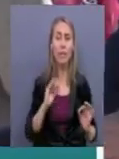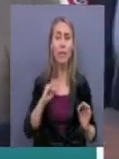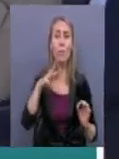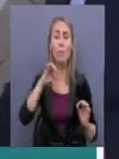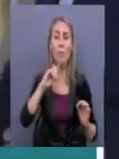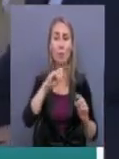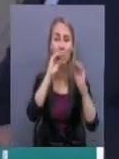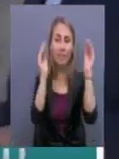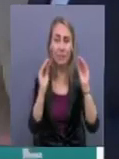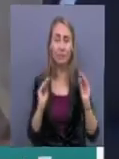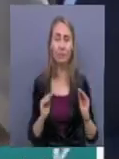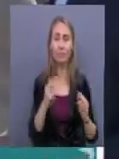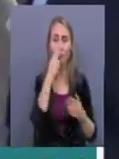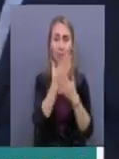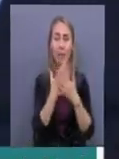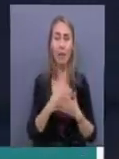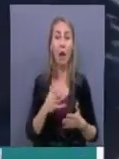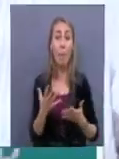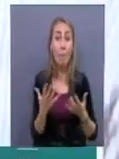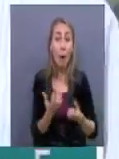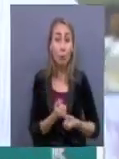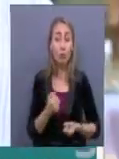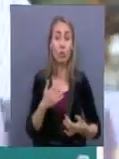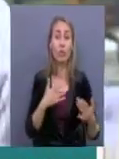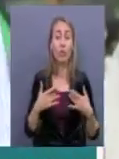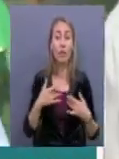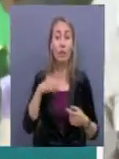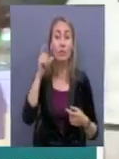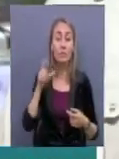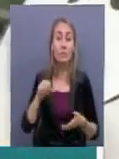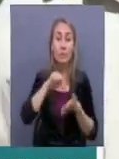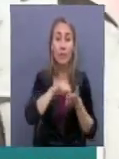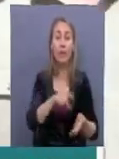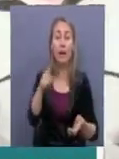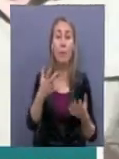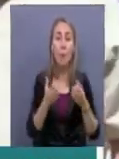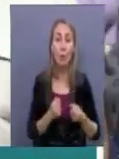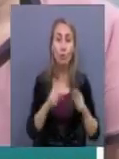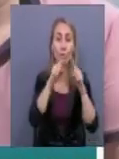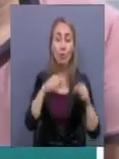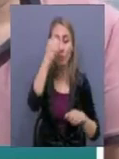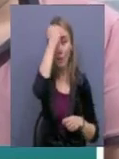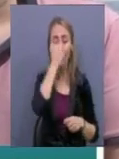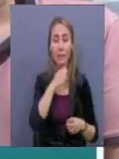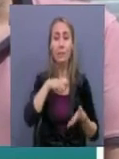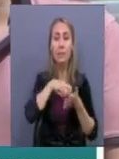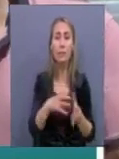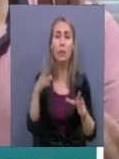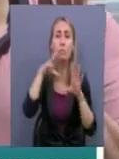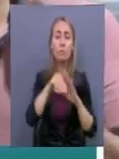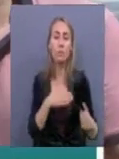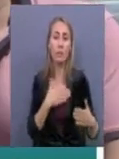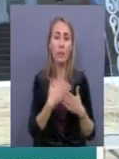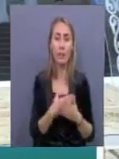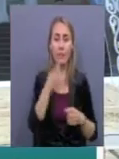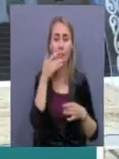Сонымен қатар өңірдегі қоғамдық келісім мен жалпыұлттық бірлікті нығайту ісіне қосқан зор үлесі үшін бір топ ұжым басшылары мен белсенділер алғыс хат пен